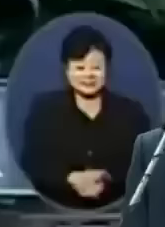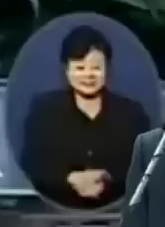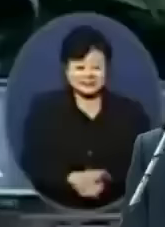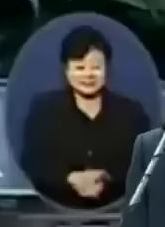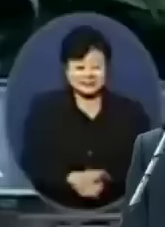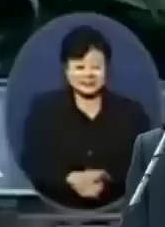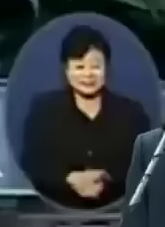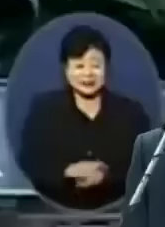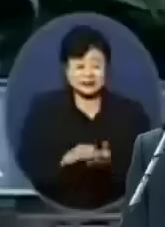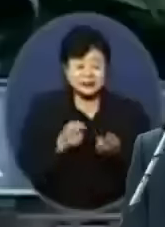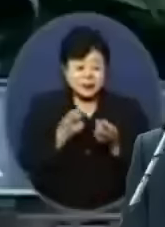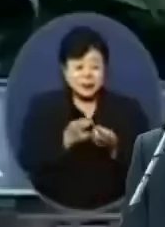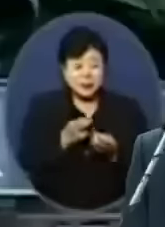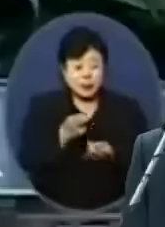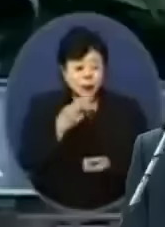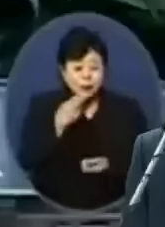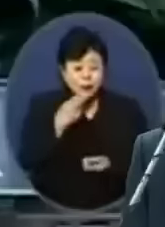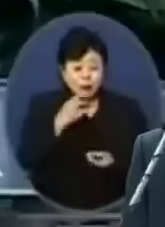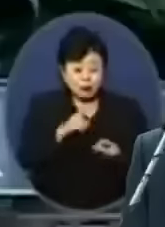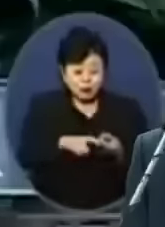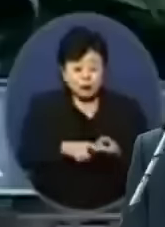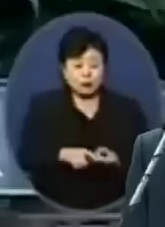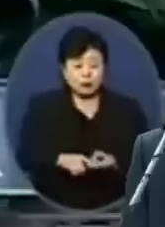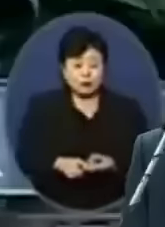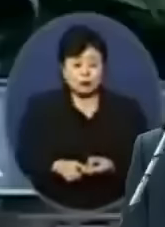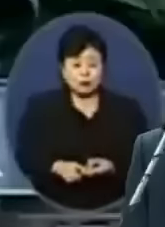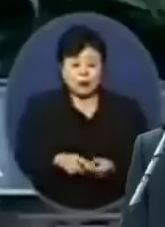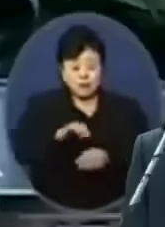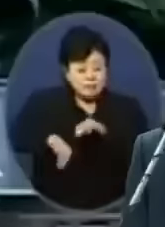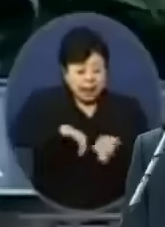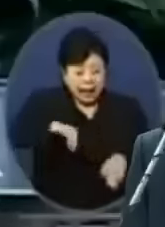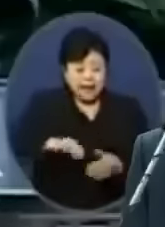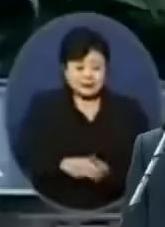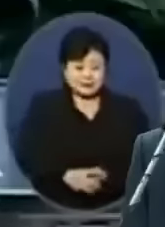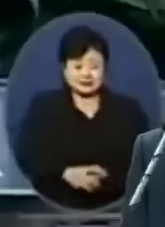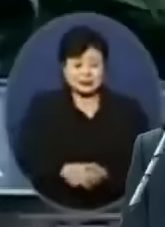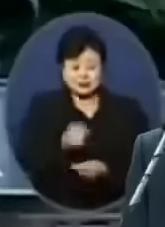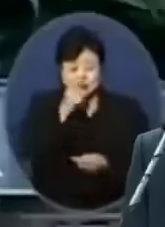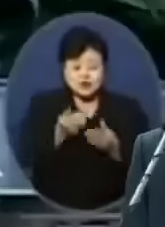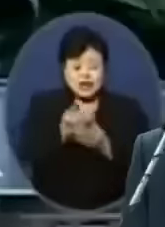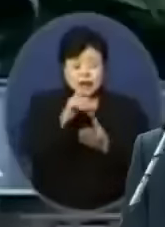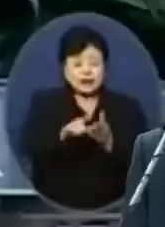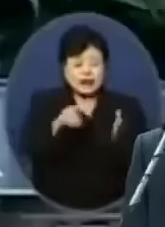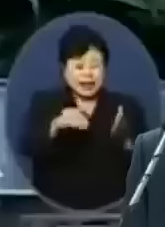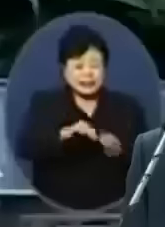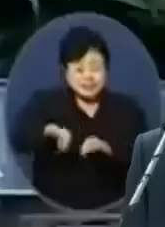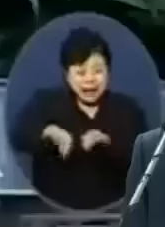큰 비결이 있는 줄 알았더니 별로 비결이 없지 않습니까? 아, 누구든지